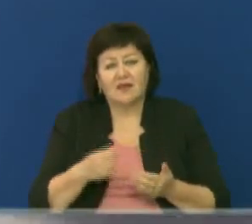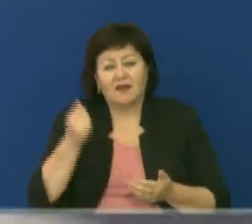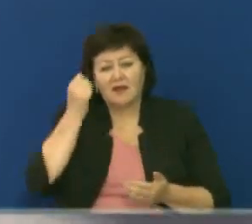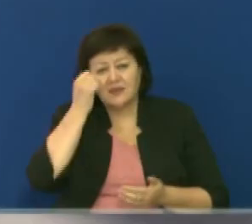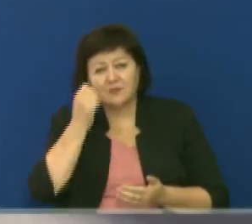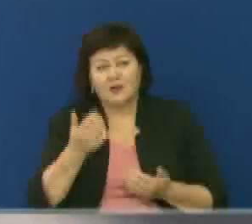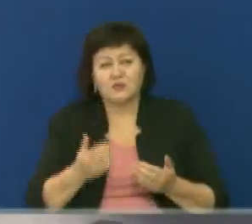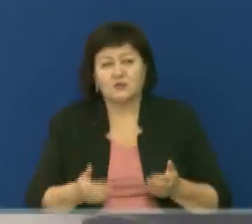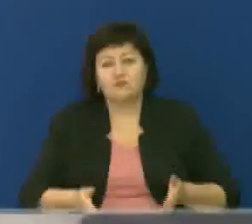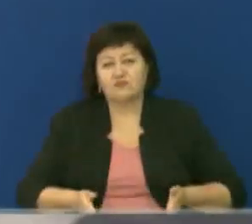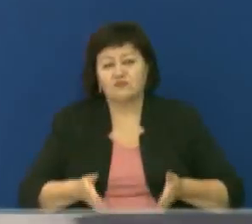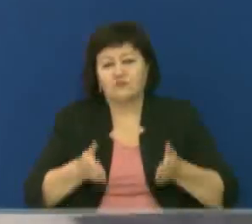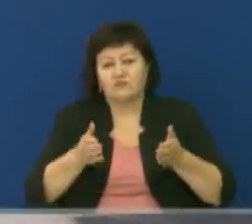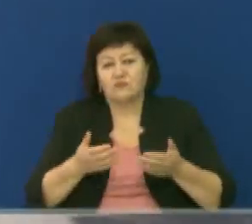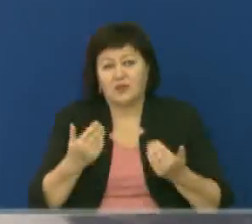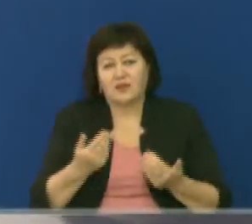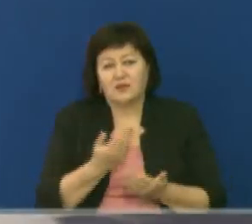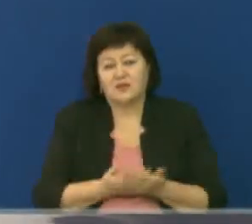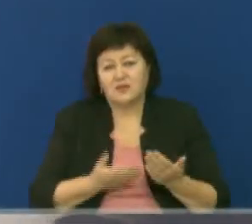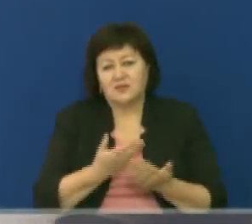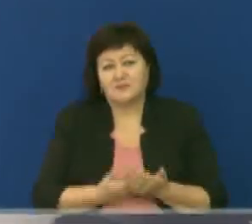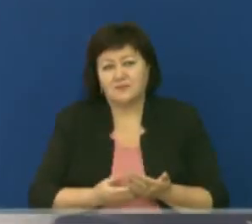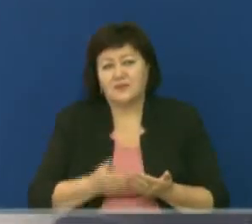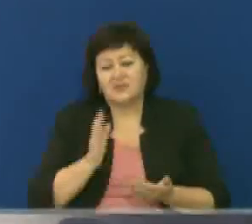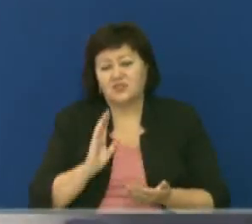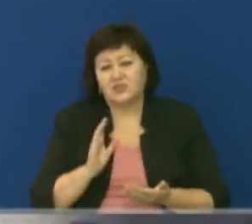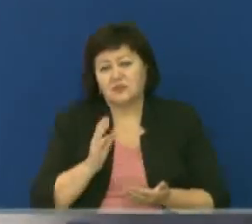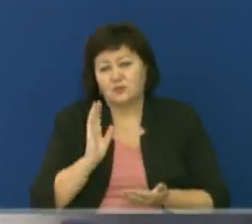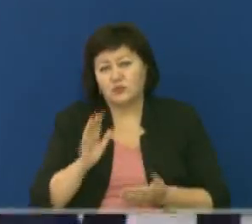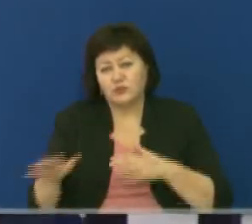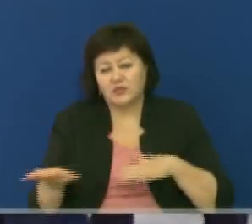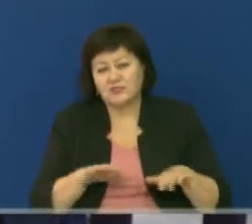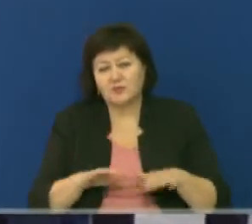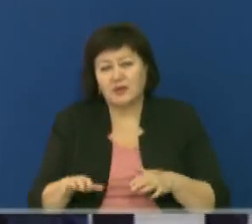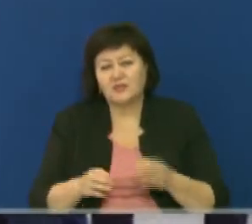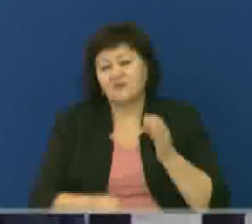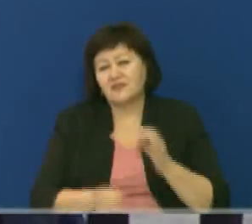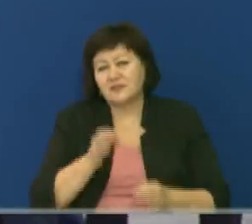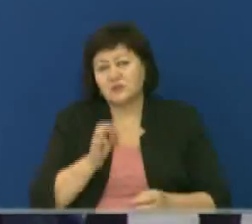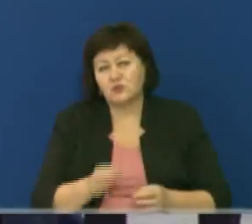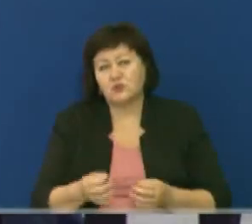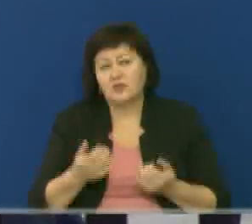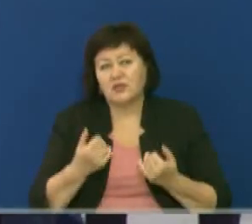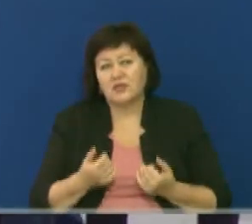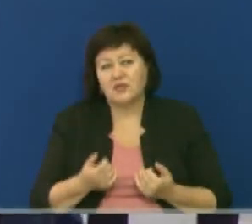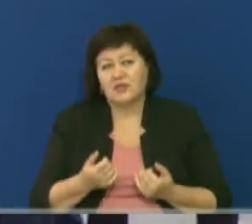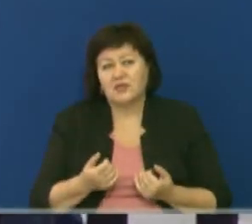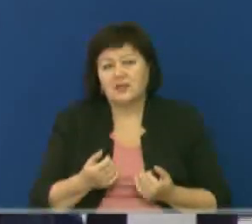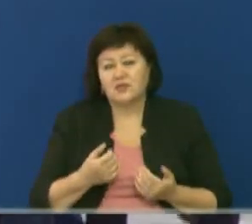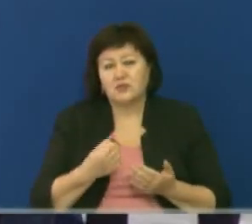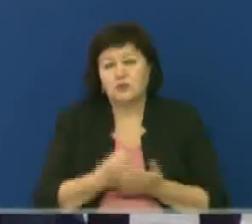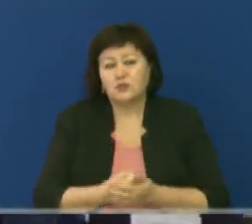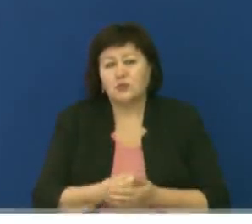автокөлік жолдары бөлімінде қойылатын талап арыздарын сот қарауы енді өнеркәсіпті дамыту қорының талап арызы бойынша